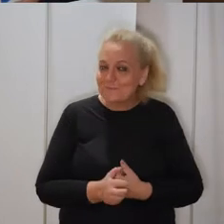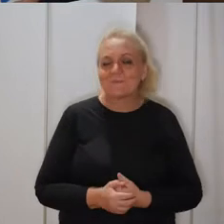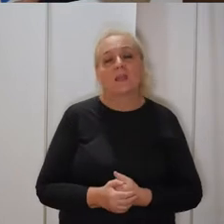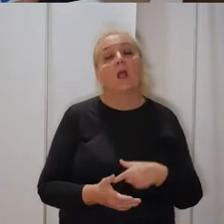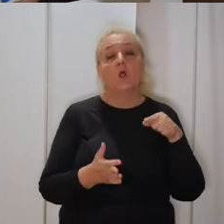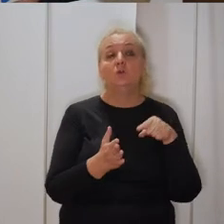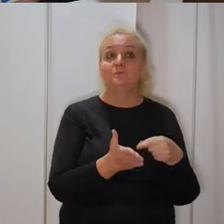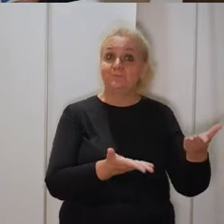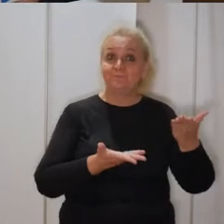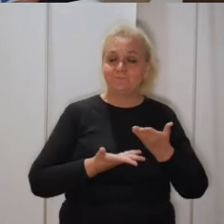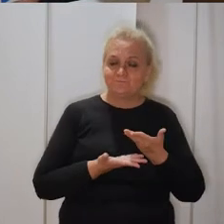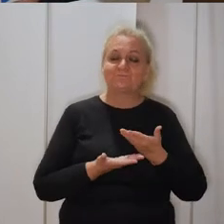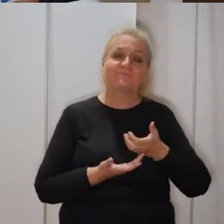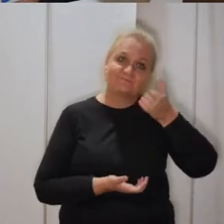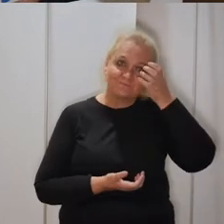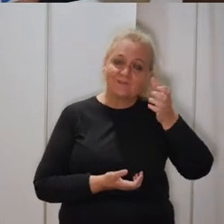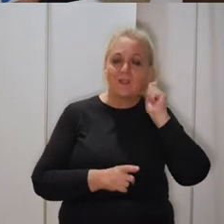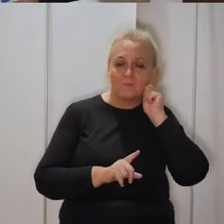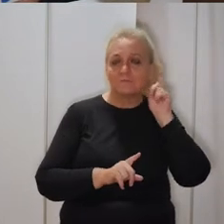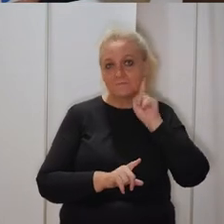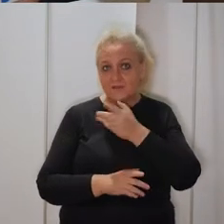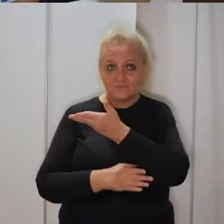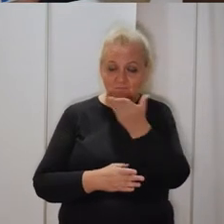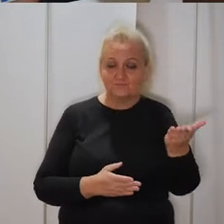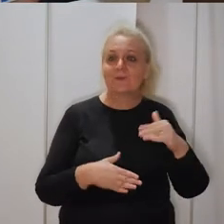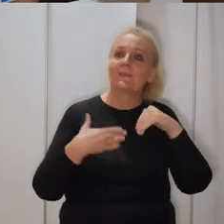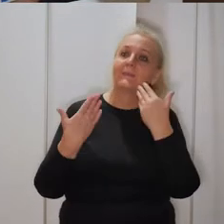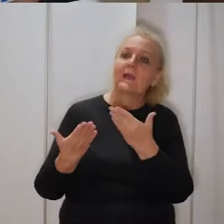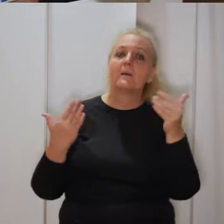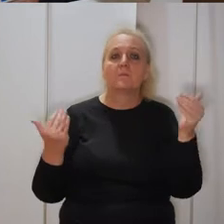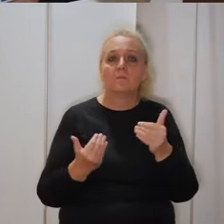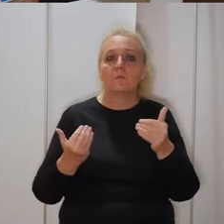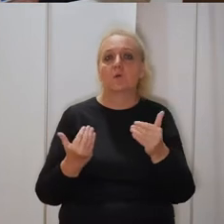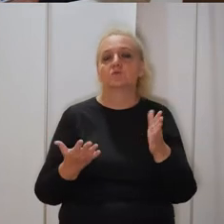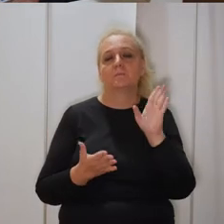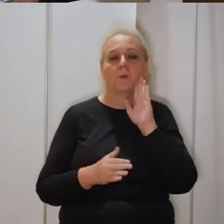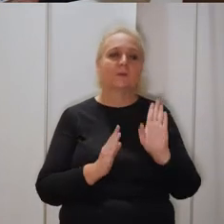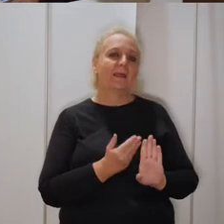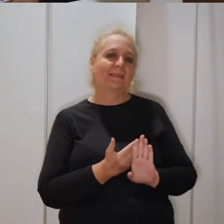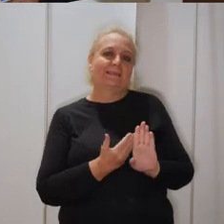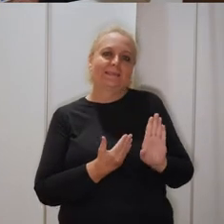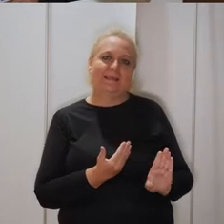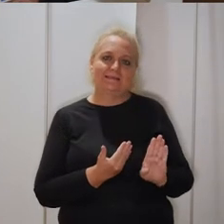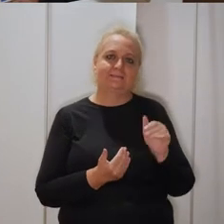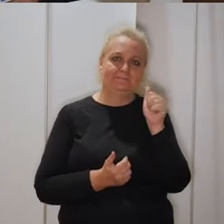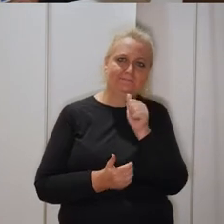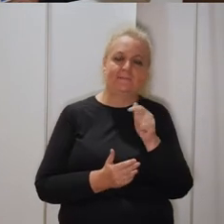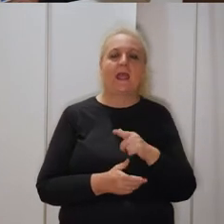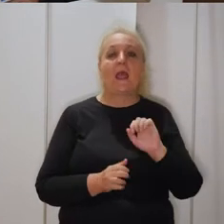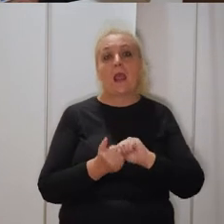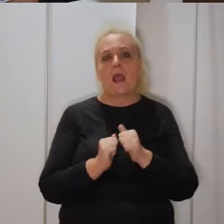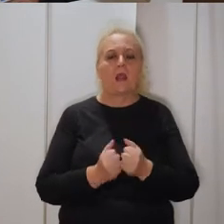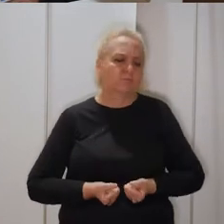No, to daje autorkom i autorom też możliwość zachowania takiego dystansu albo bardzo